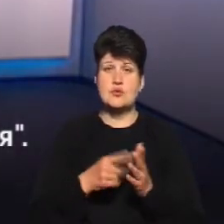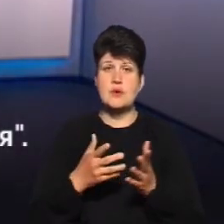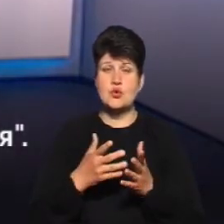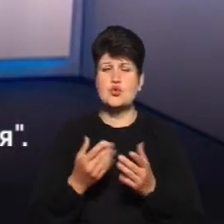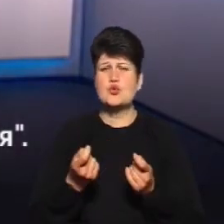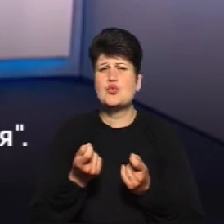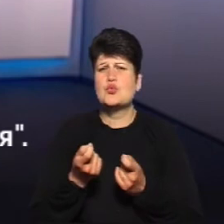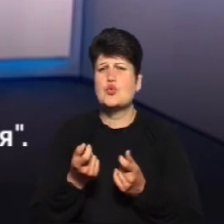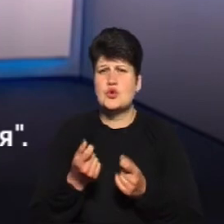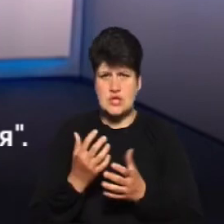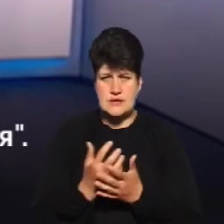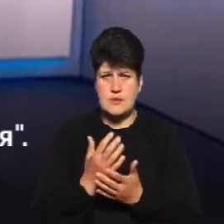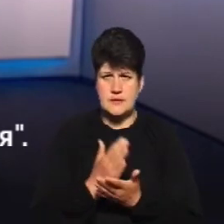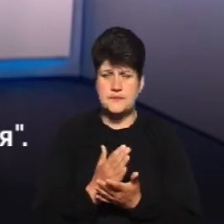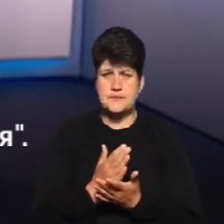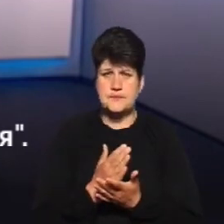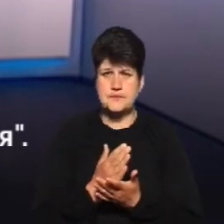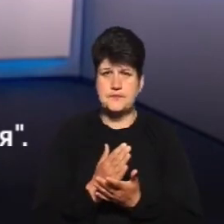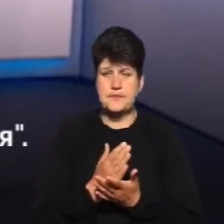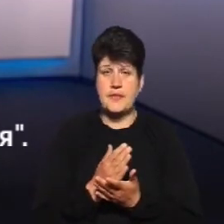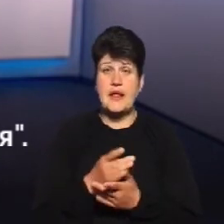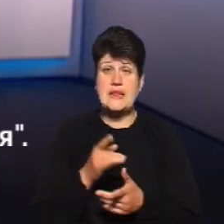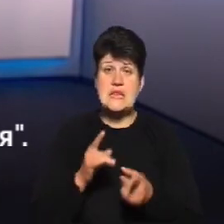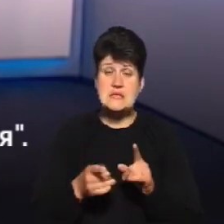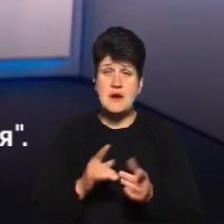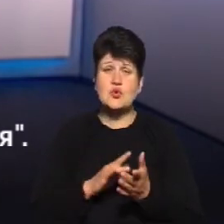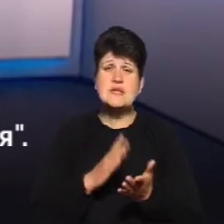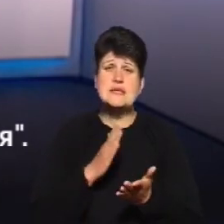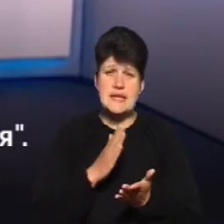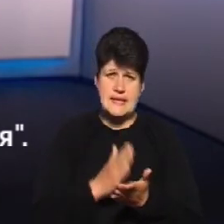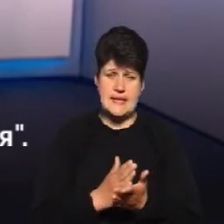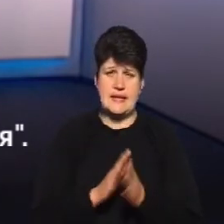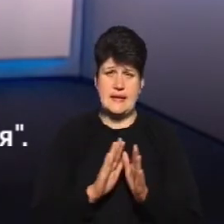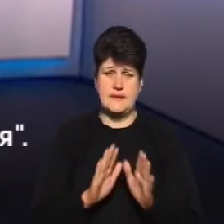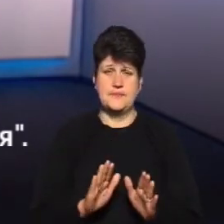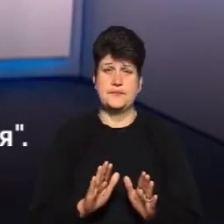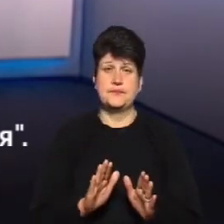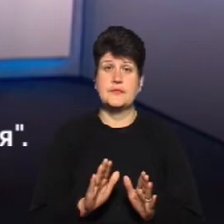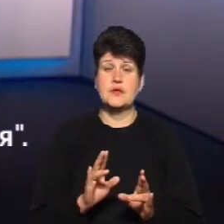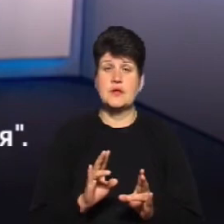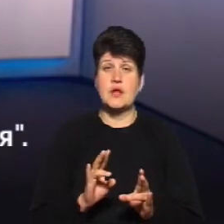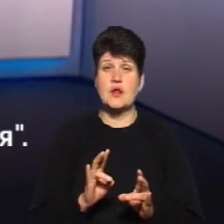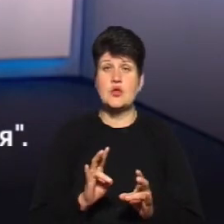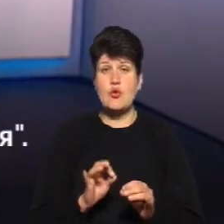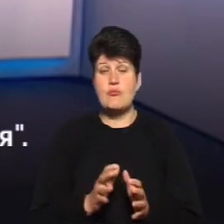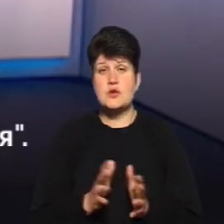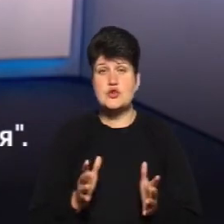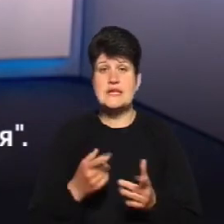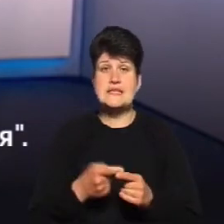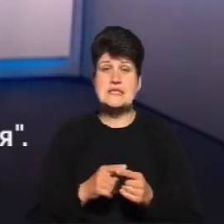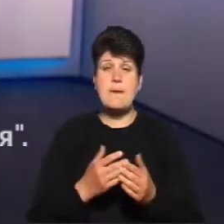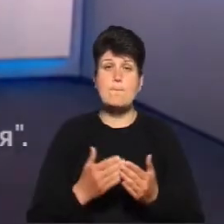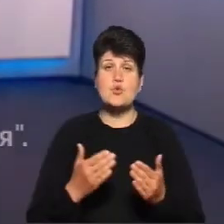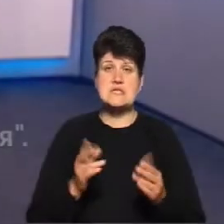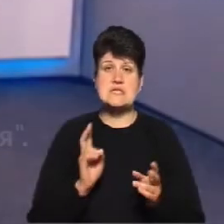але заробляє? Насправді туристи є, ну, в більшості це іноземні туристи, але от з